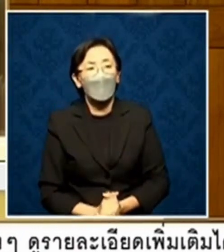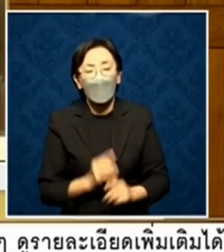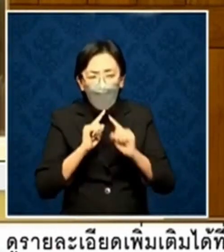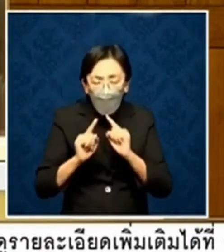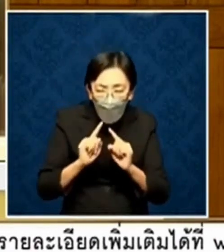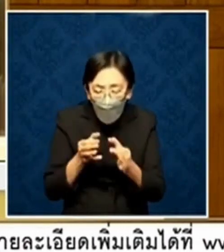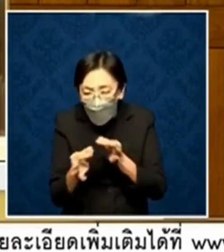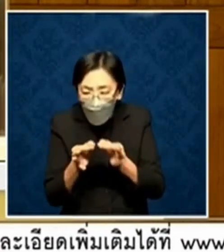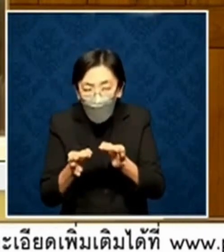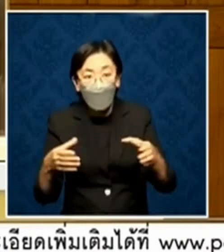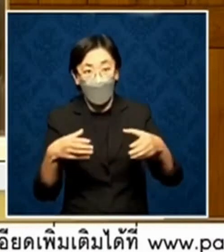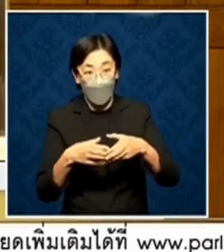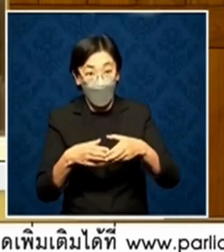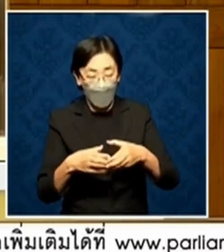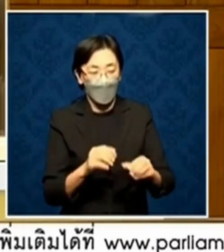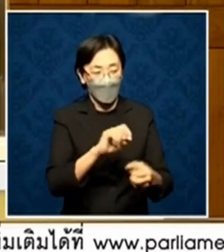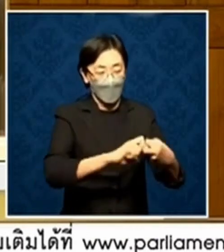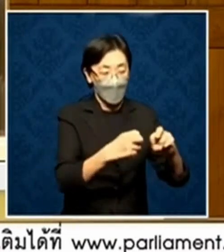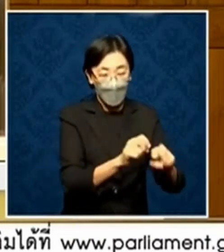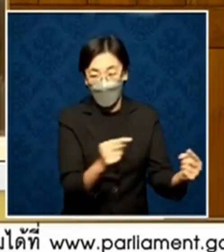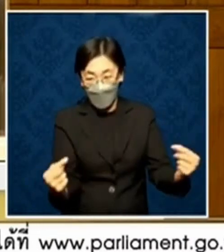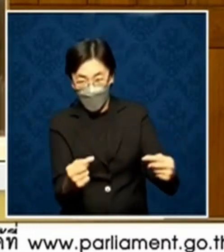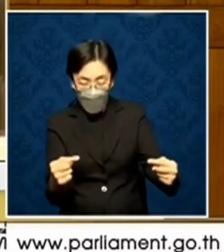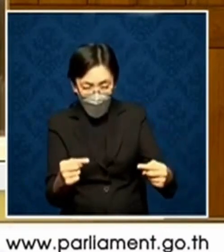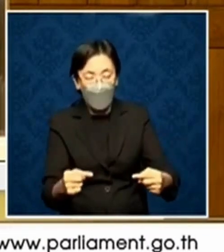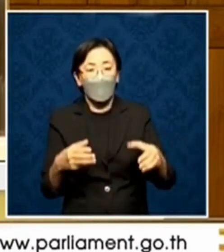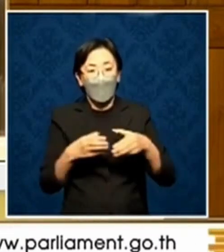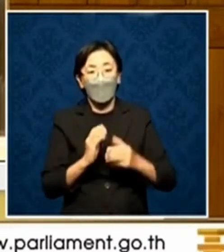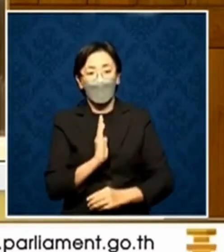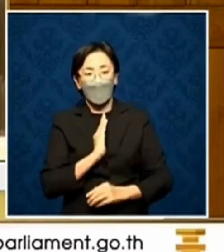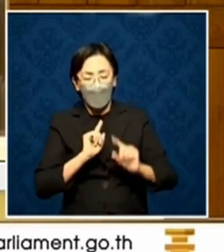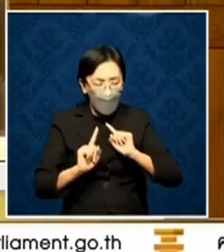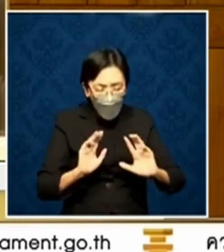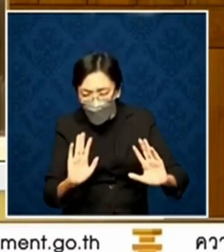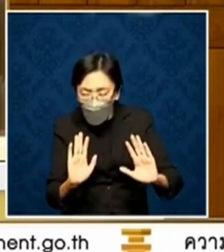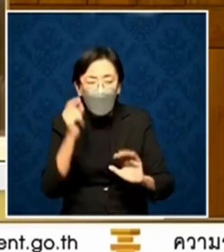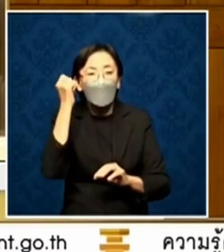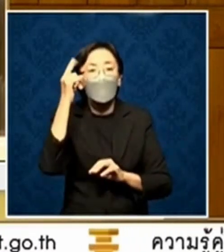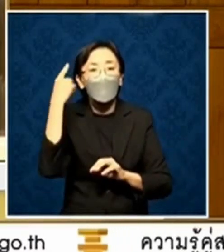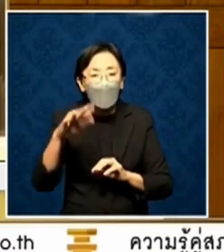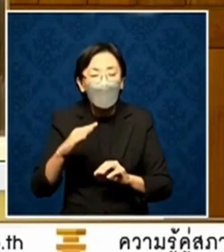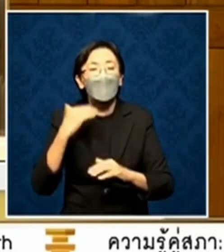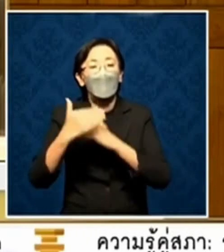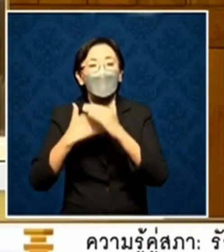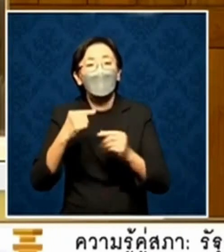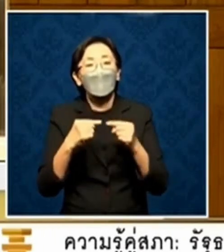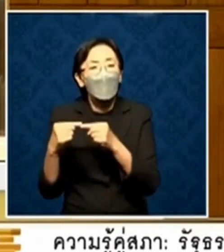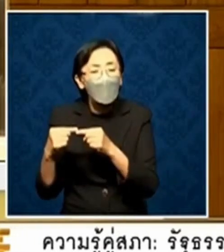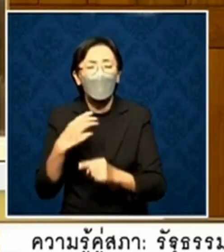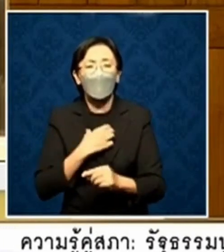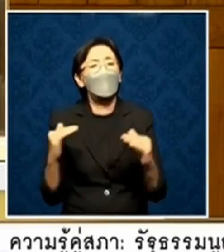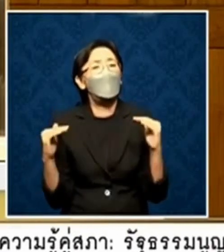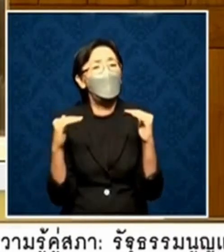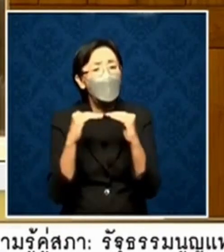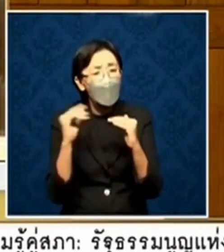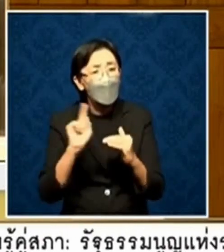นะบังเอิญว่าเป็นเรื่องบังเอิญที่ยื่นมาแล้วบริษัทเจ้าตัวดันมีคดีฟ้องร้องอยู่กับรัฐบาลไท